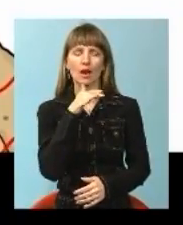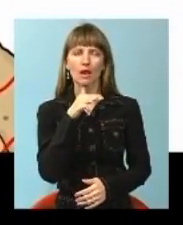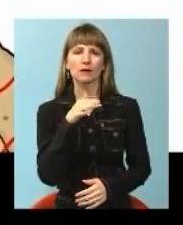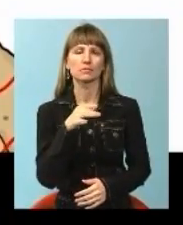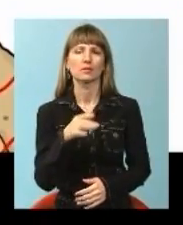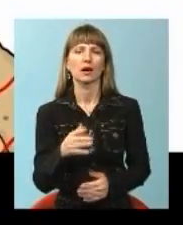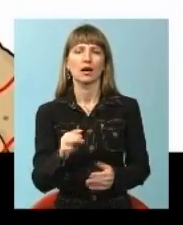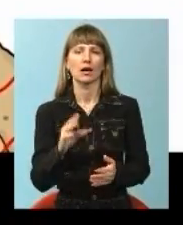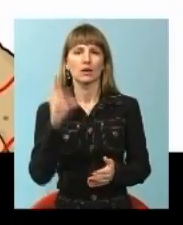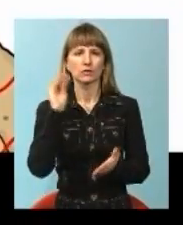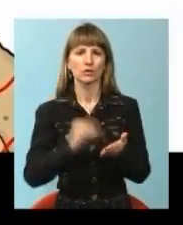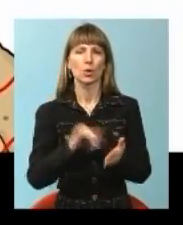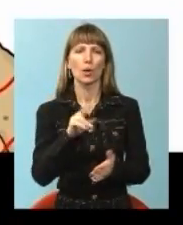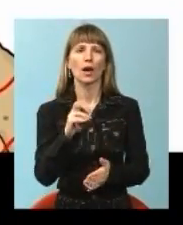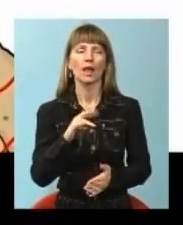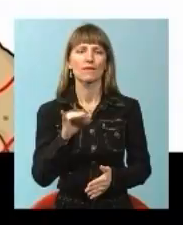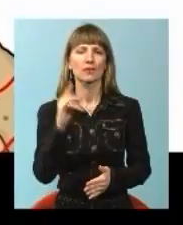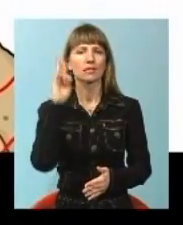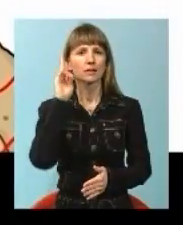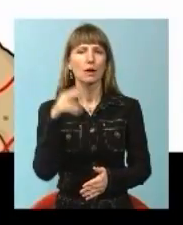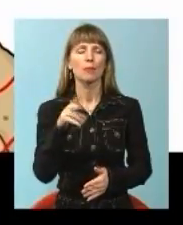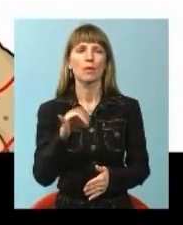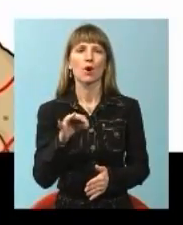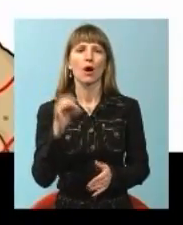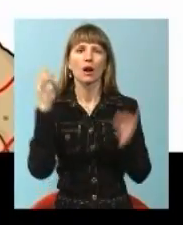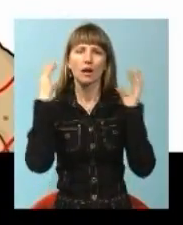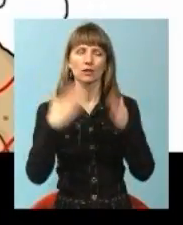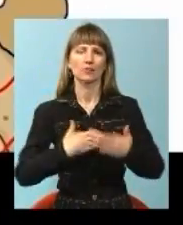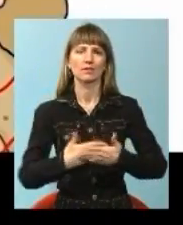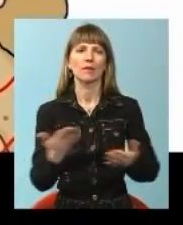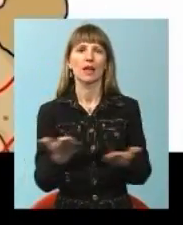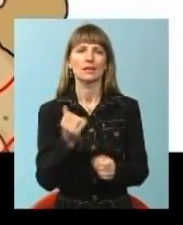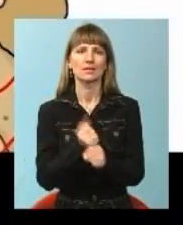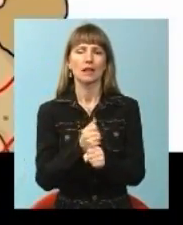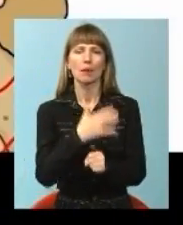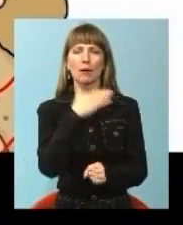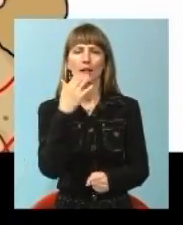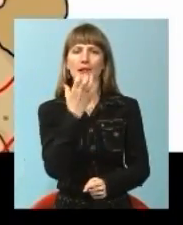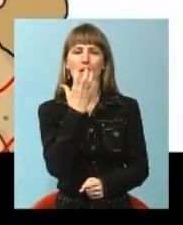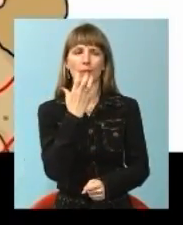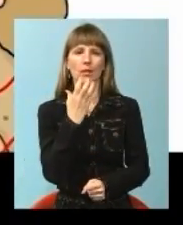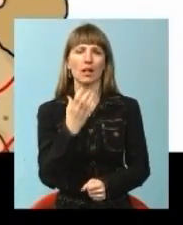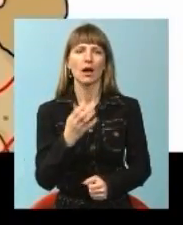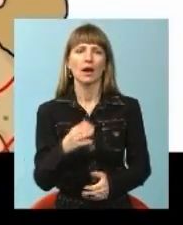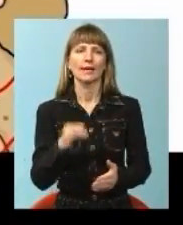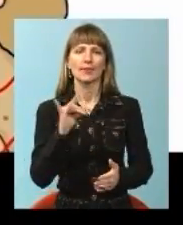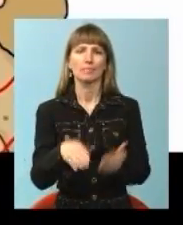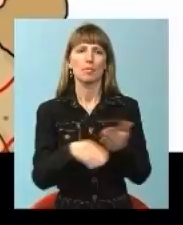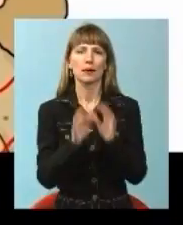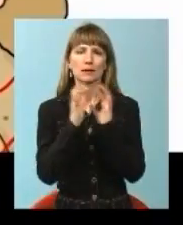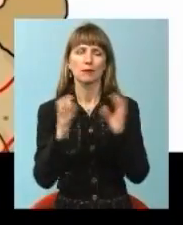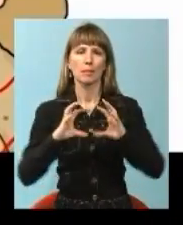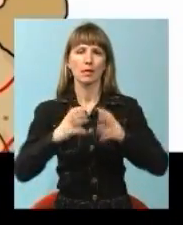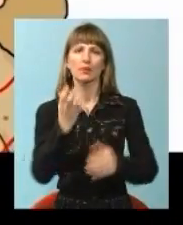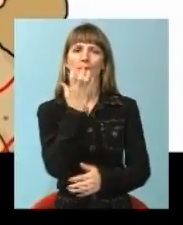Кельвіна зазвичай пов'язують із тим, що він не знав про радіоактивність, яка створює багато тепла в земному ядрі та допомагає зберегти